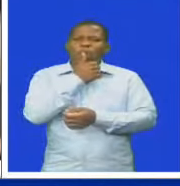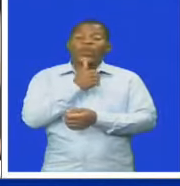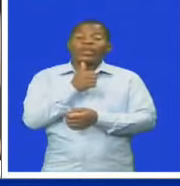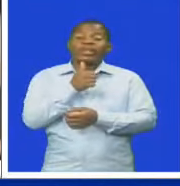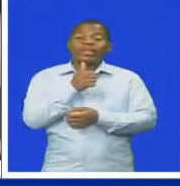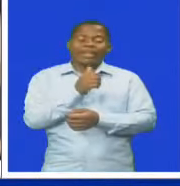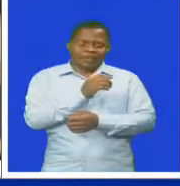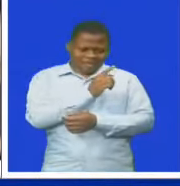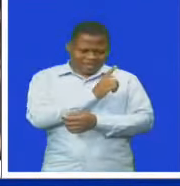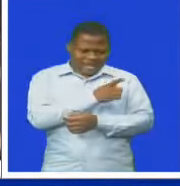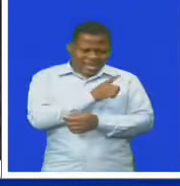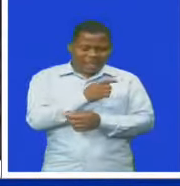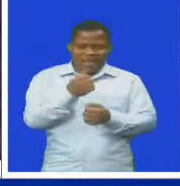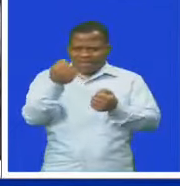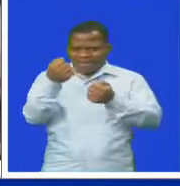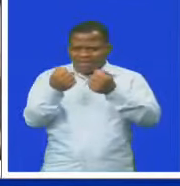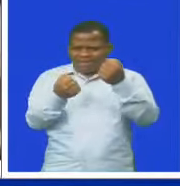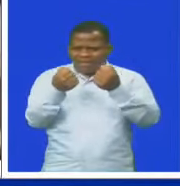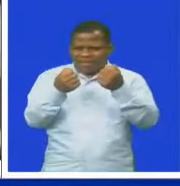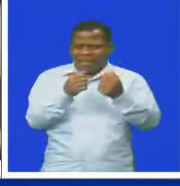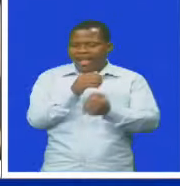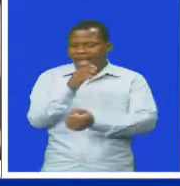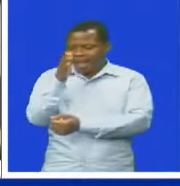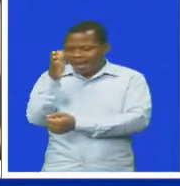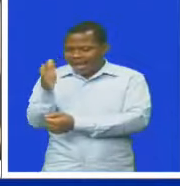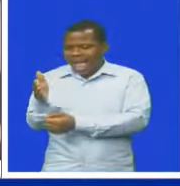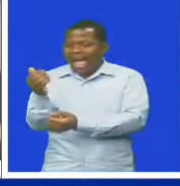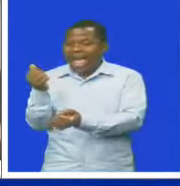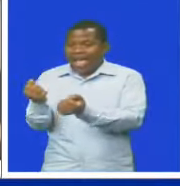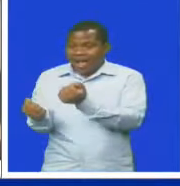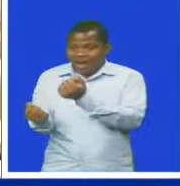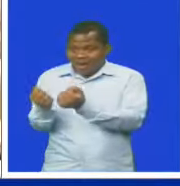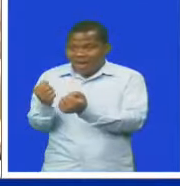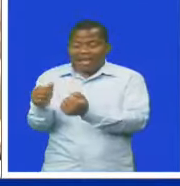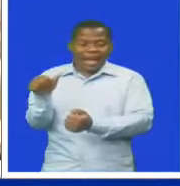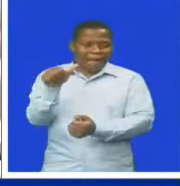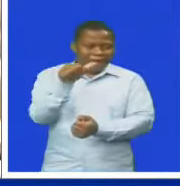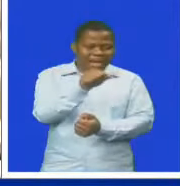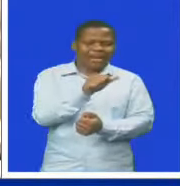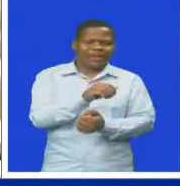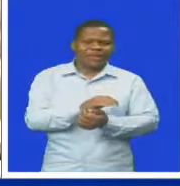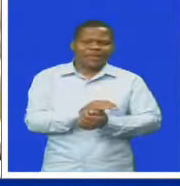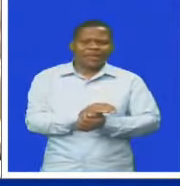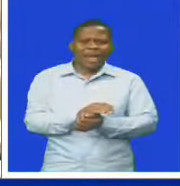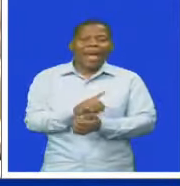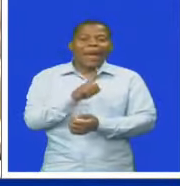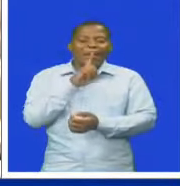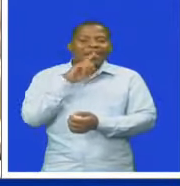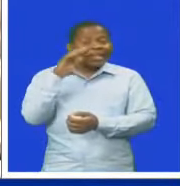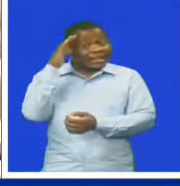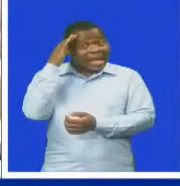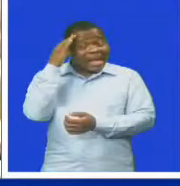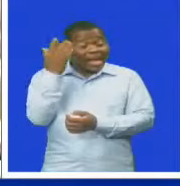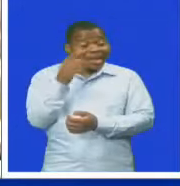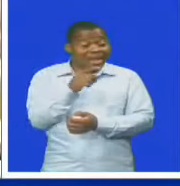basolwa. Akukavakali ke ukuthi ingabe lona umsolwa uhambe njani ngemoto lengasiyo